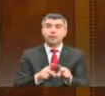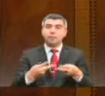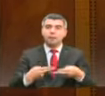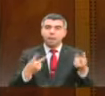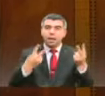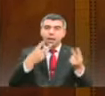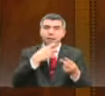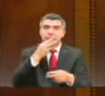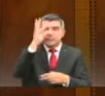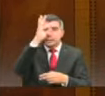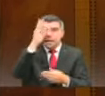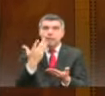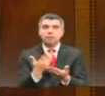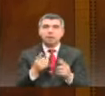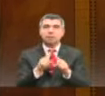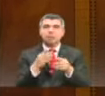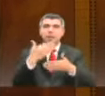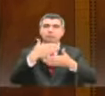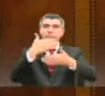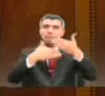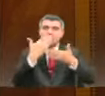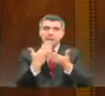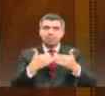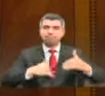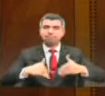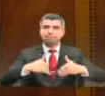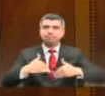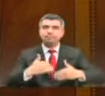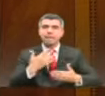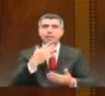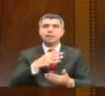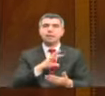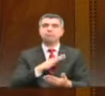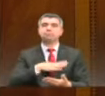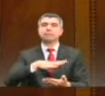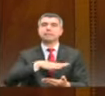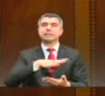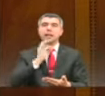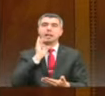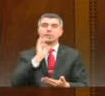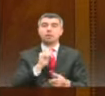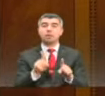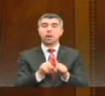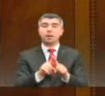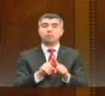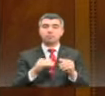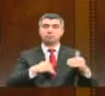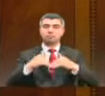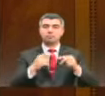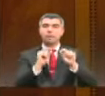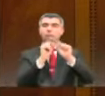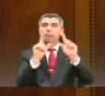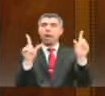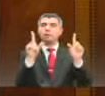فعالة لإعداد التراب والتعمير وسياسة المدينة من خلال وضع سياسة حضارية وطنية